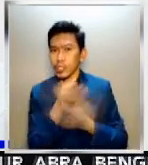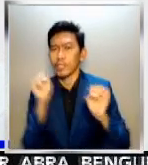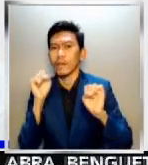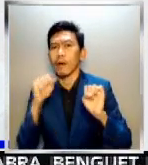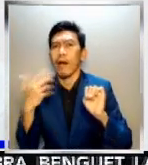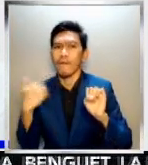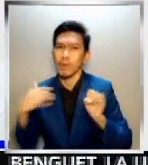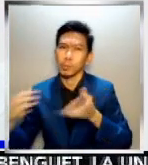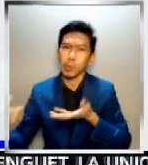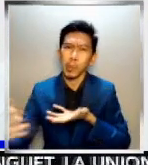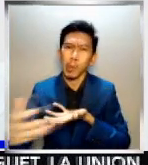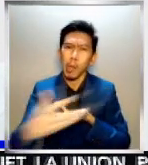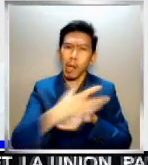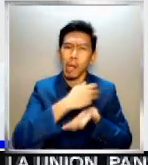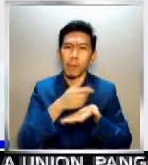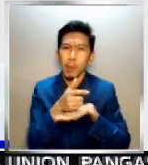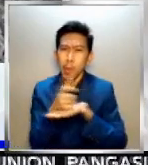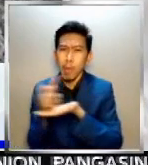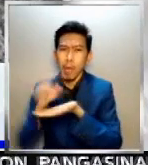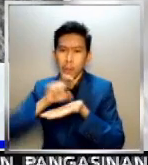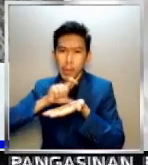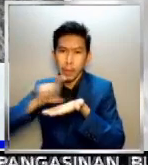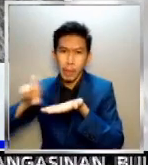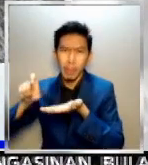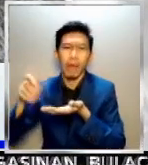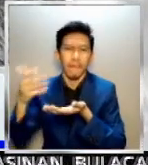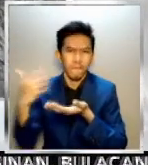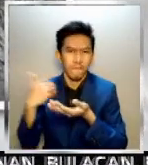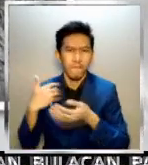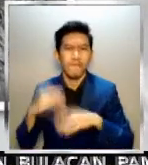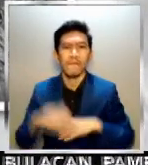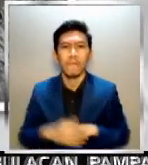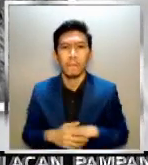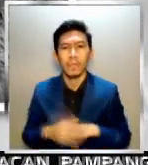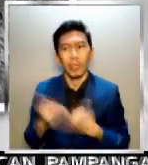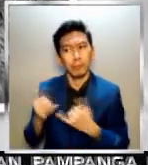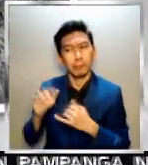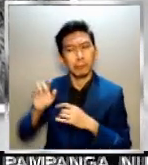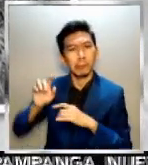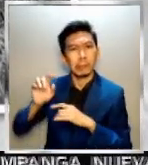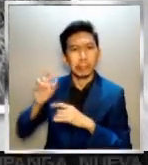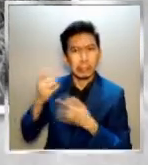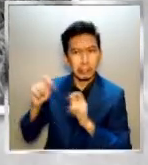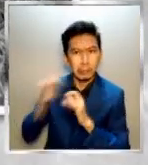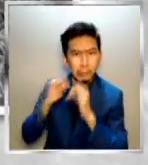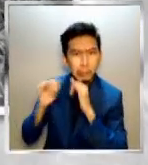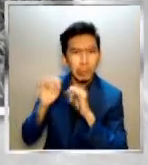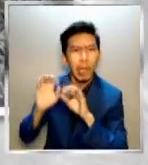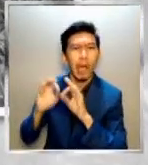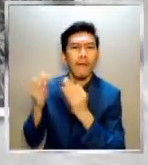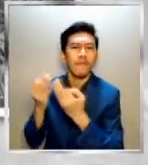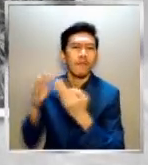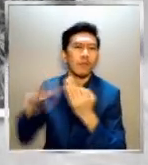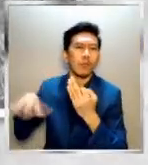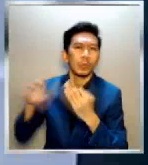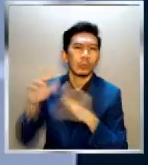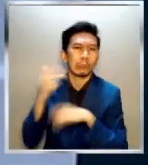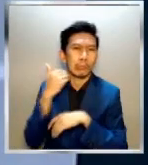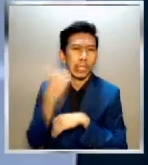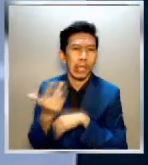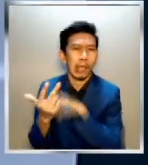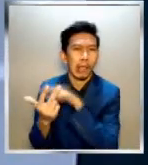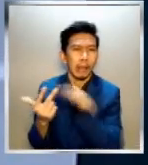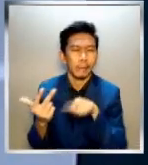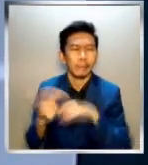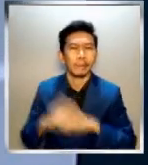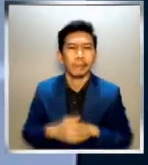kunin ang pahayag ng mga kaanak ng mga napatay. Marisol Abdurrahman, nakatuto, 24 oras.